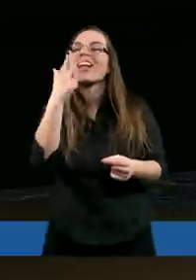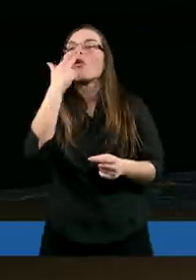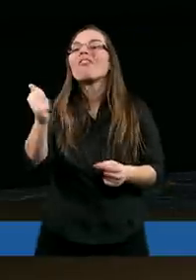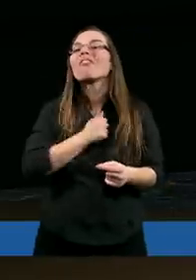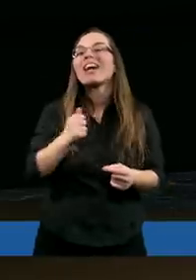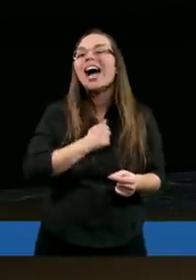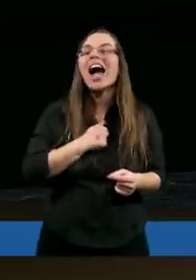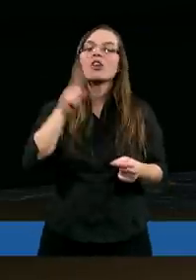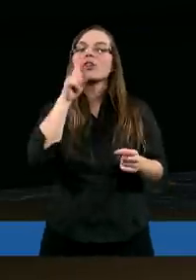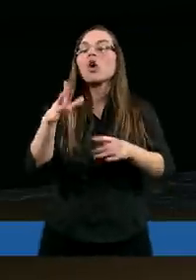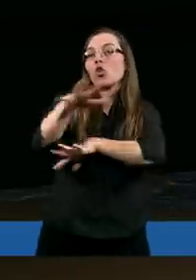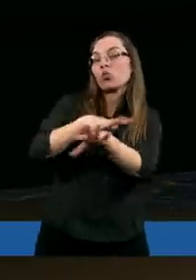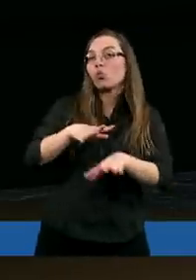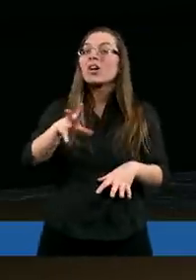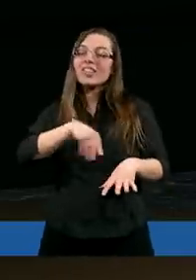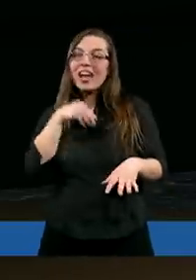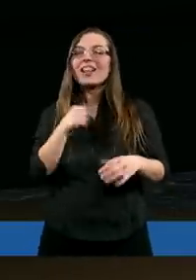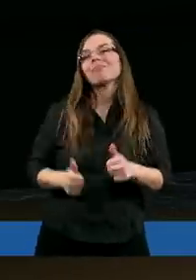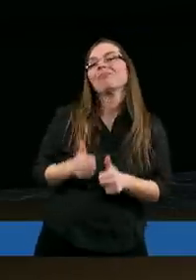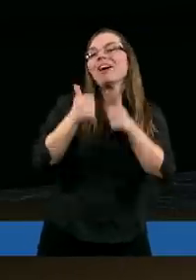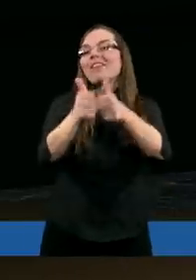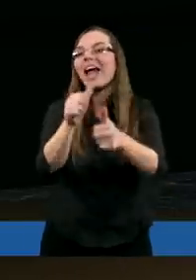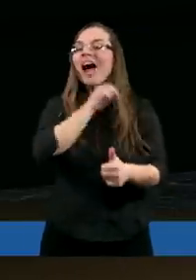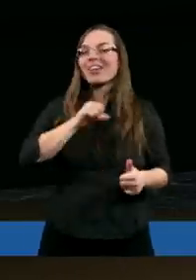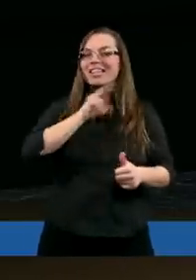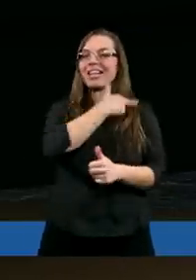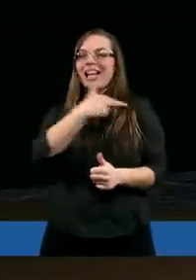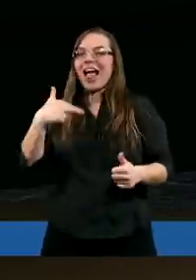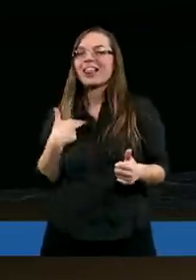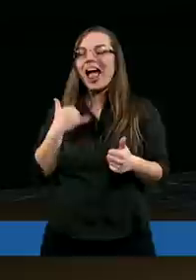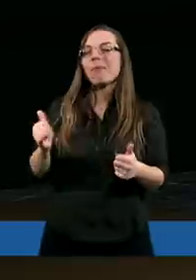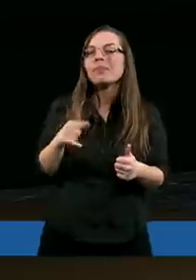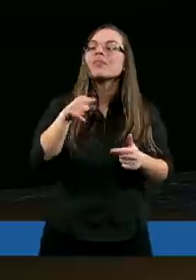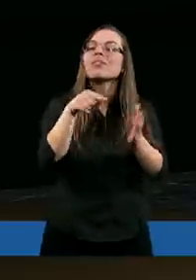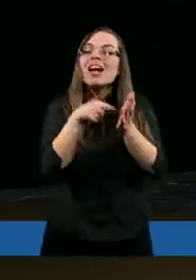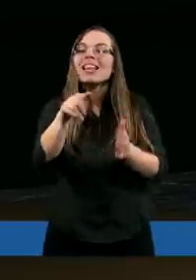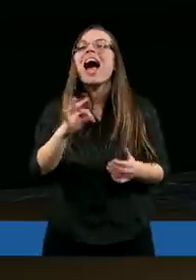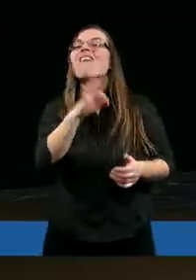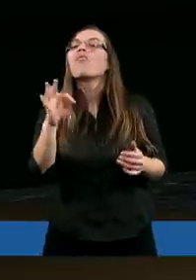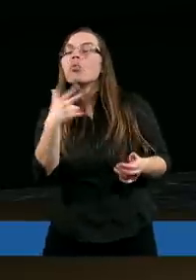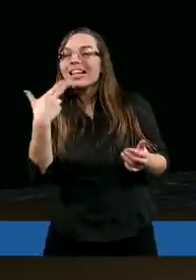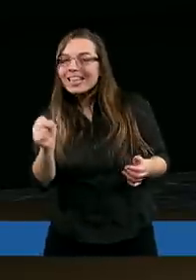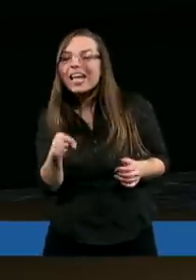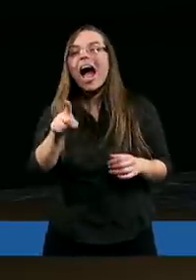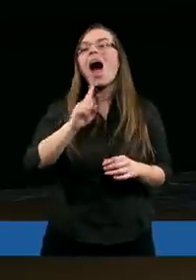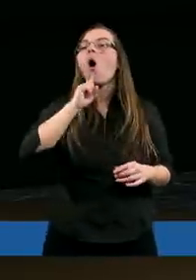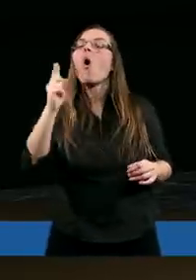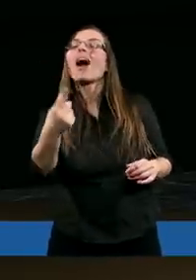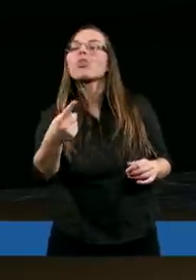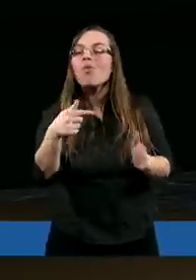wyrazić. Duch Święty wstawia się za nami. A więc znowu tutaj ta funkcja